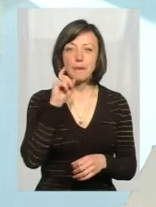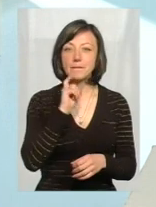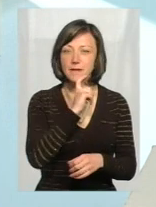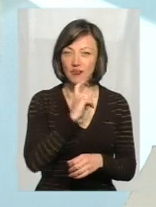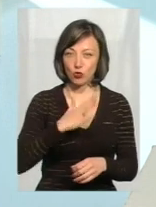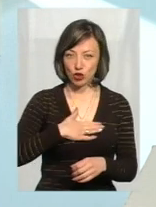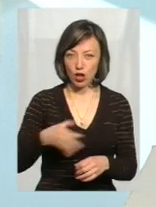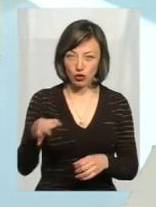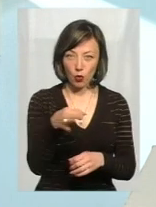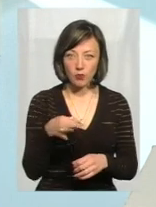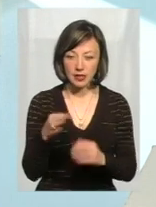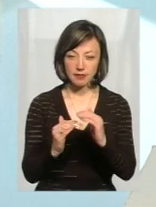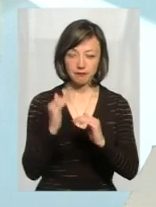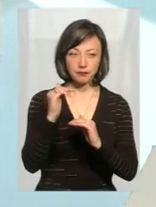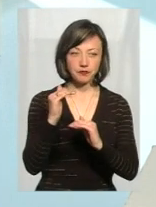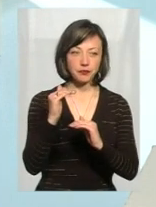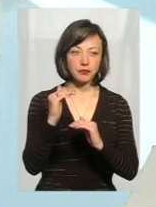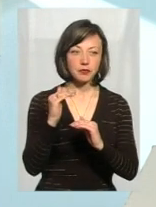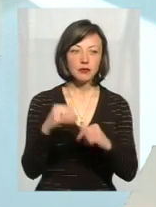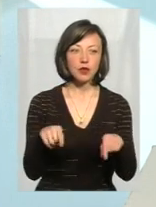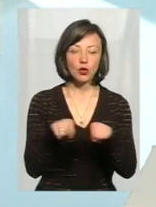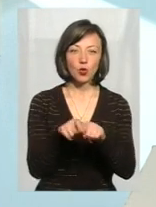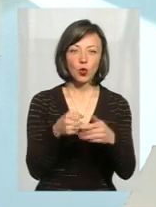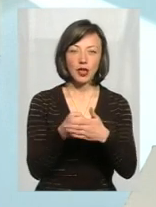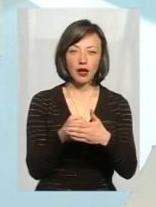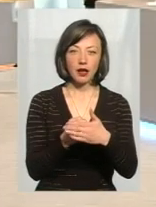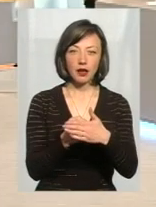півночі до таких